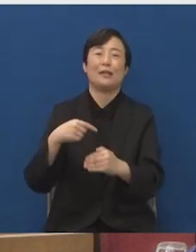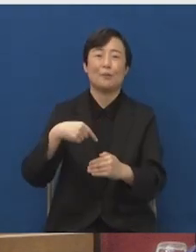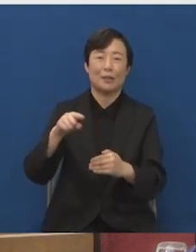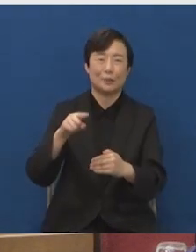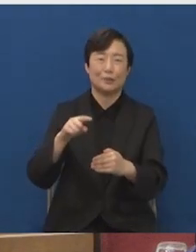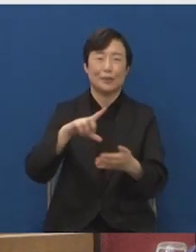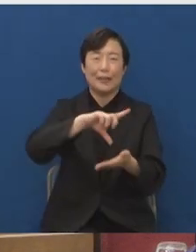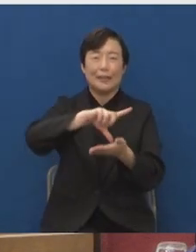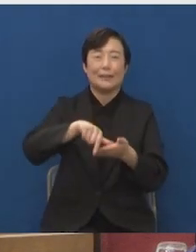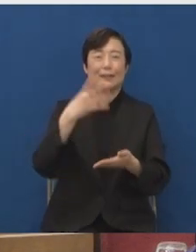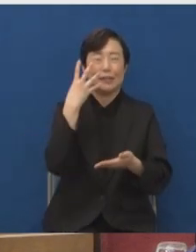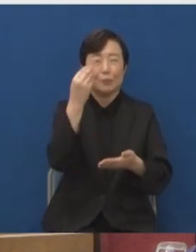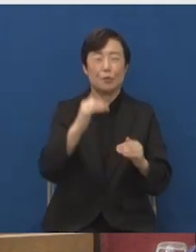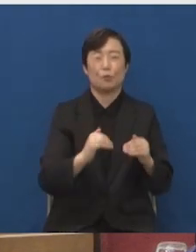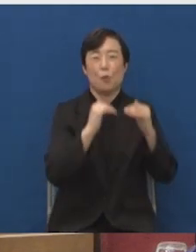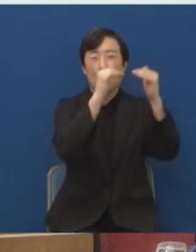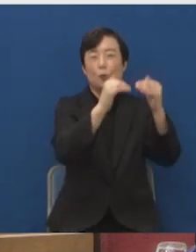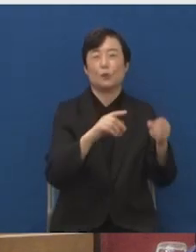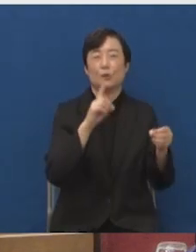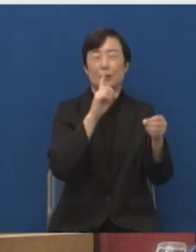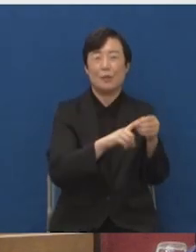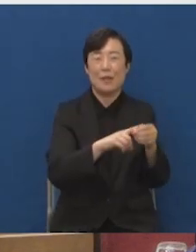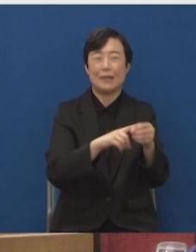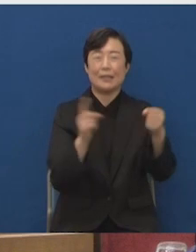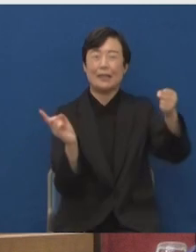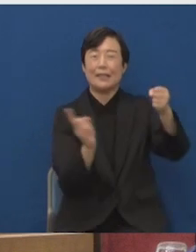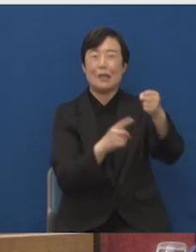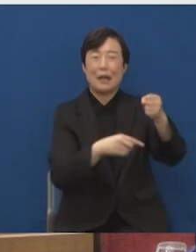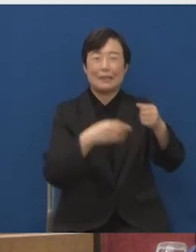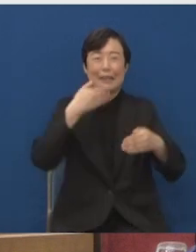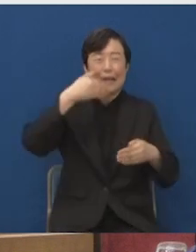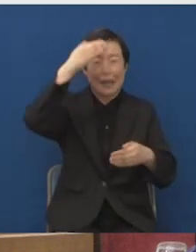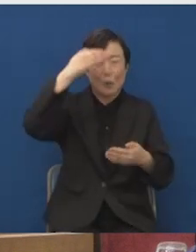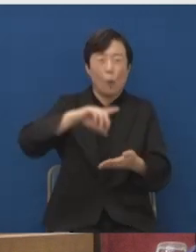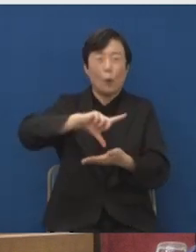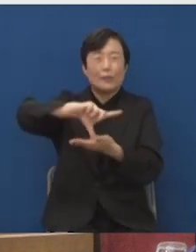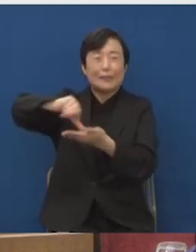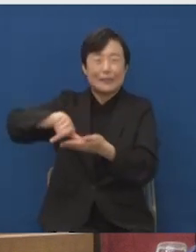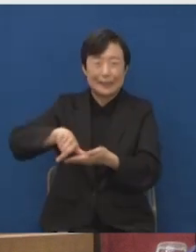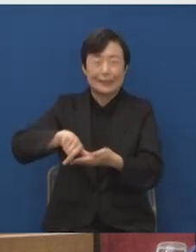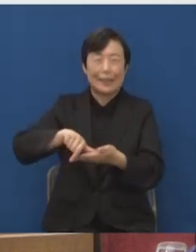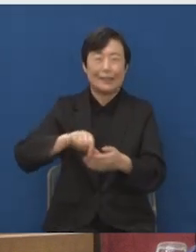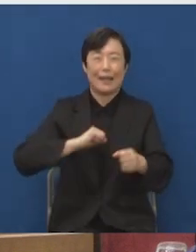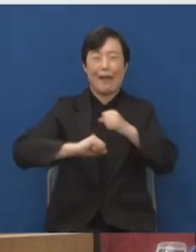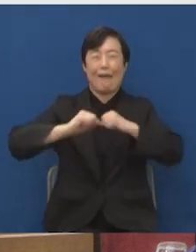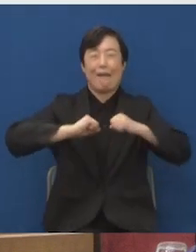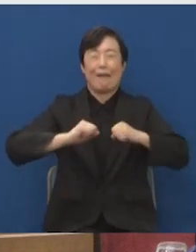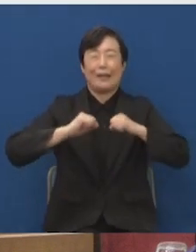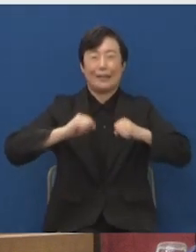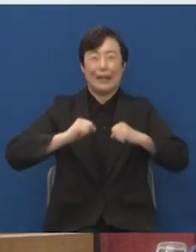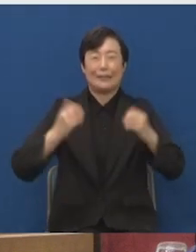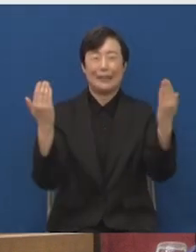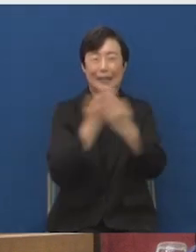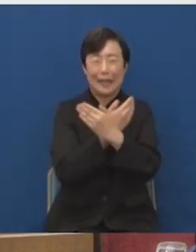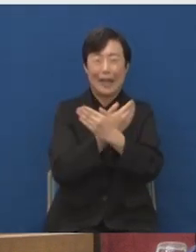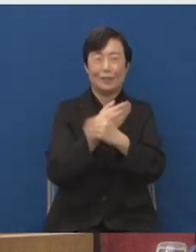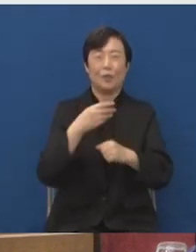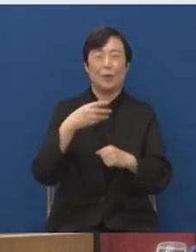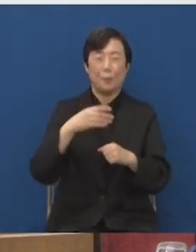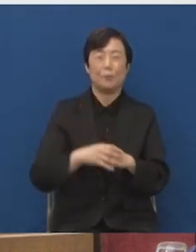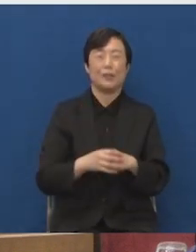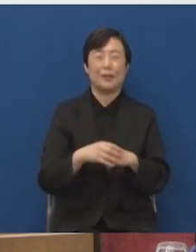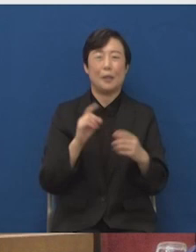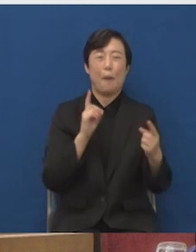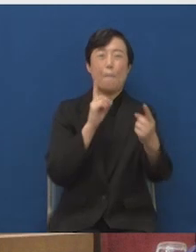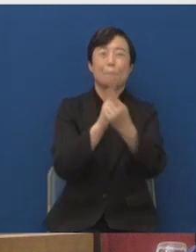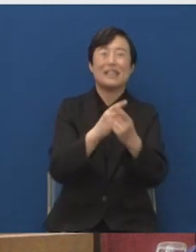向上を図るため、山科第五地域において、地域活性化に向けたミータス山科第五の機運醸成等